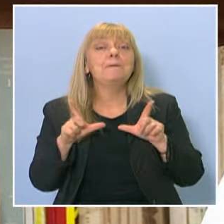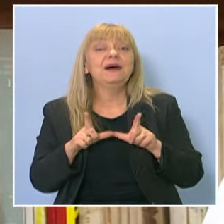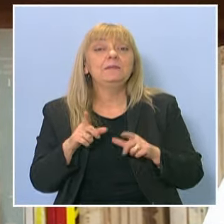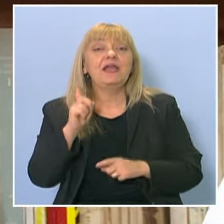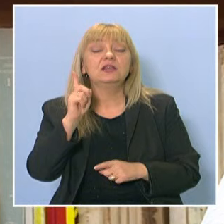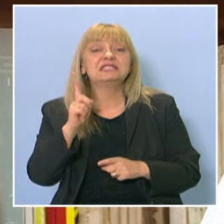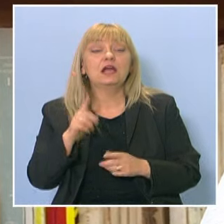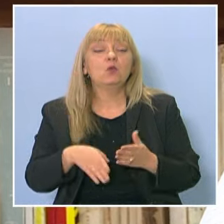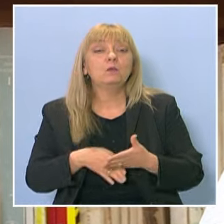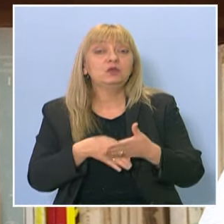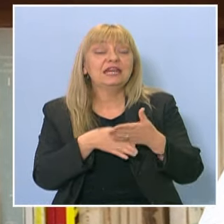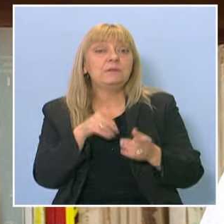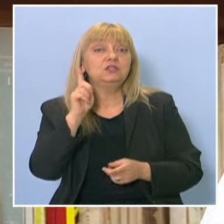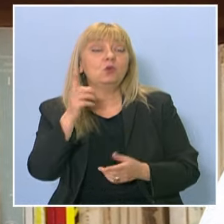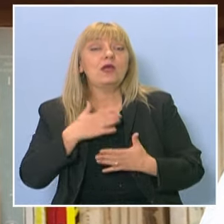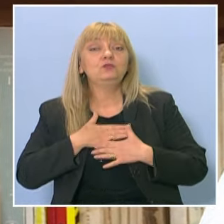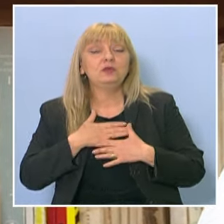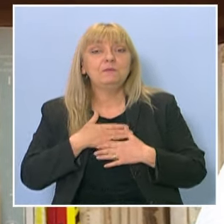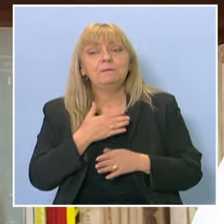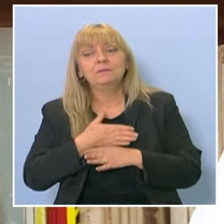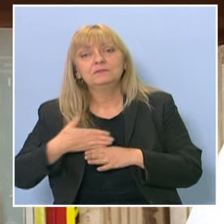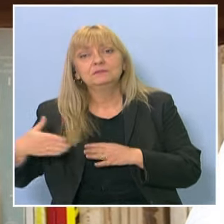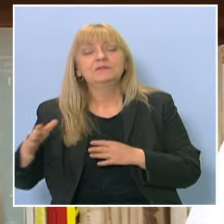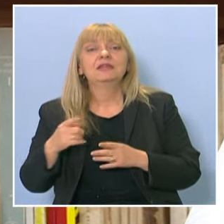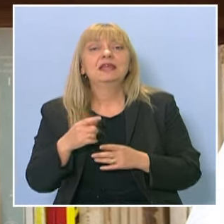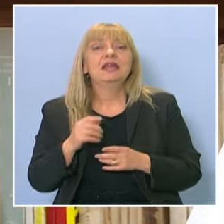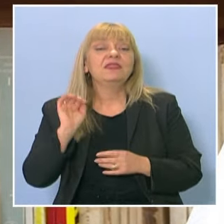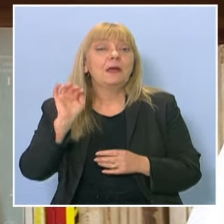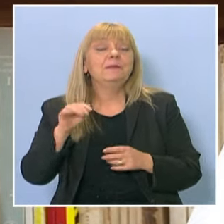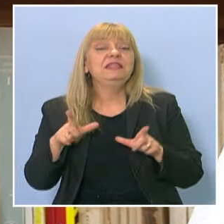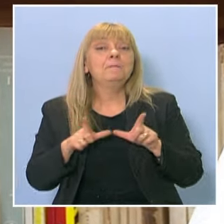която имаме през цялото време да бъдем медиатори.